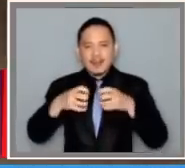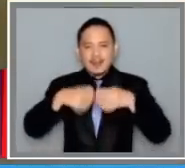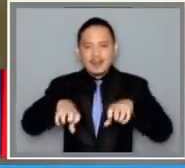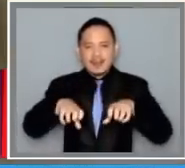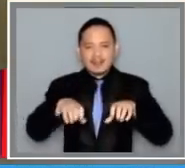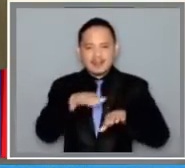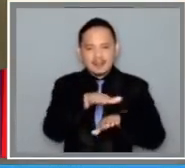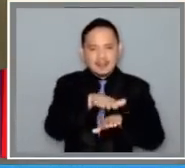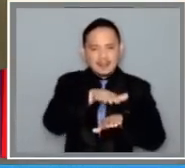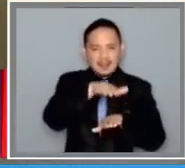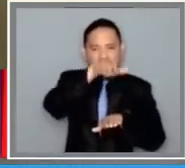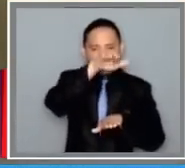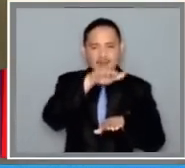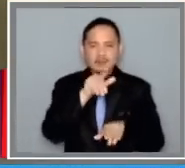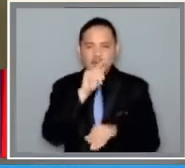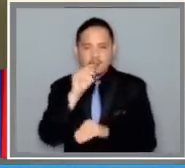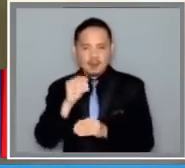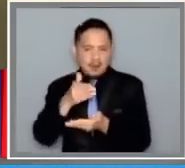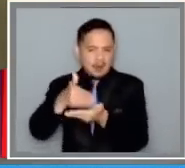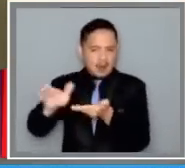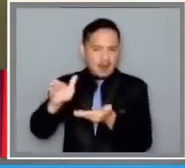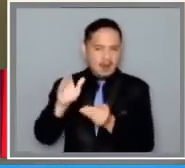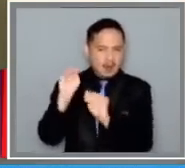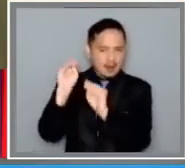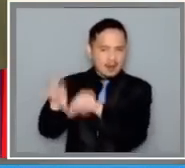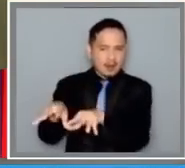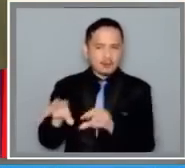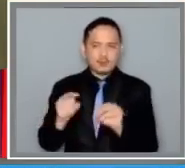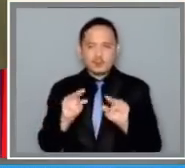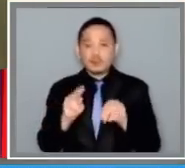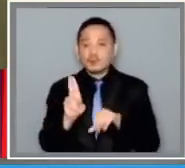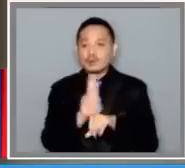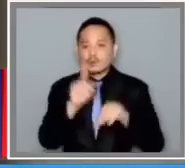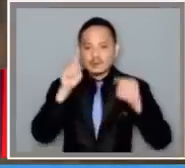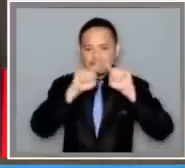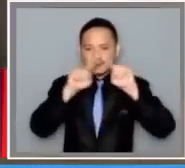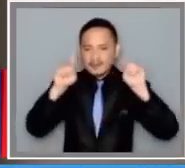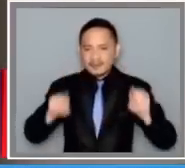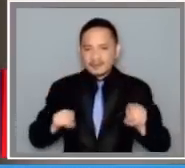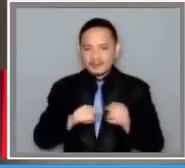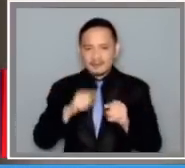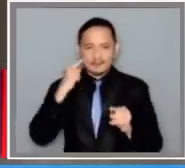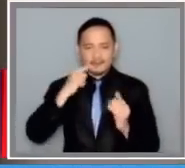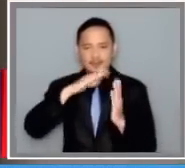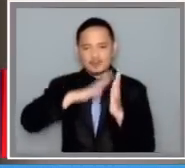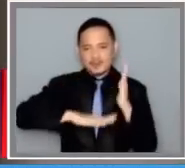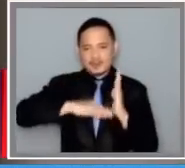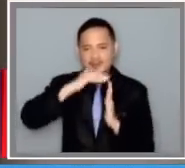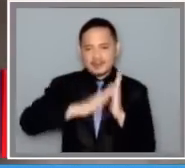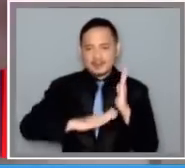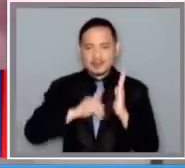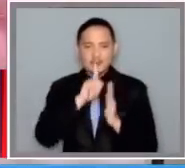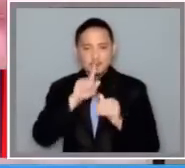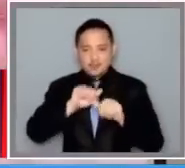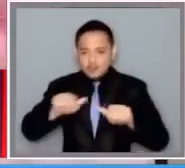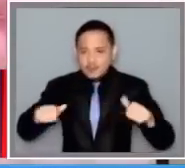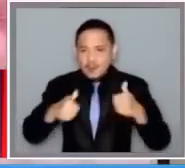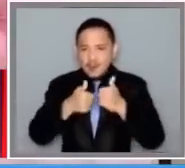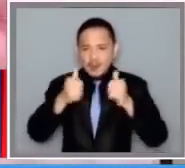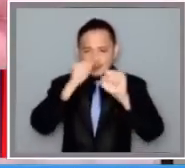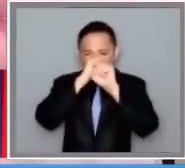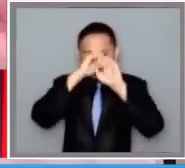Pero imbis na itapon, ginawa niya yung canvas para sa kanyang paintings. Challenging daw talaga na makabuo ng ilusyon o